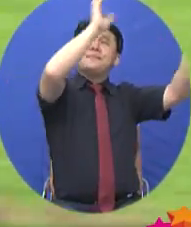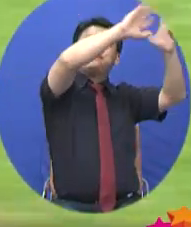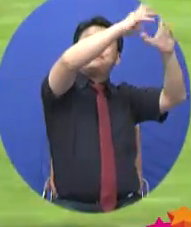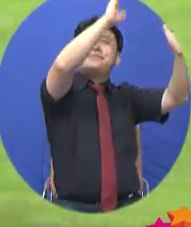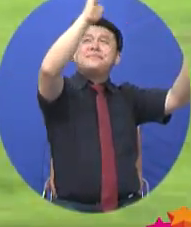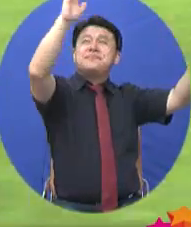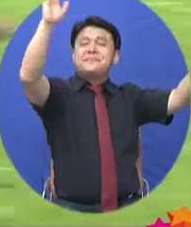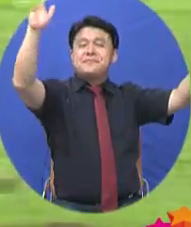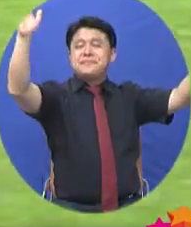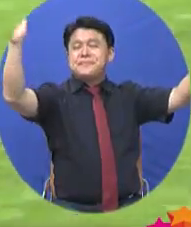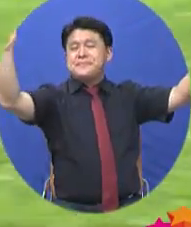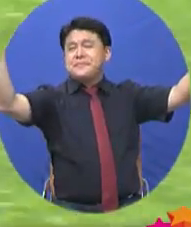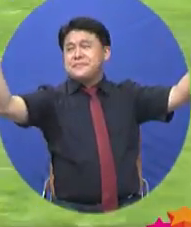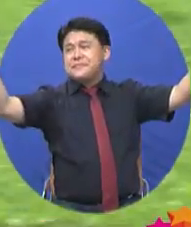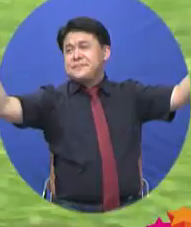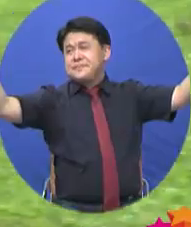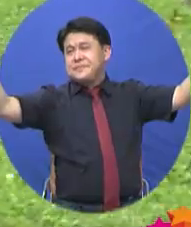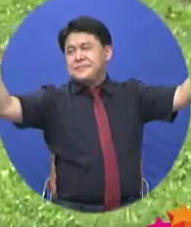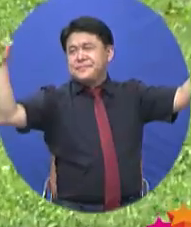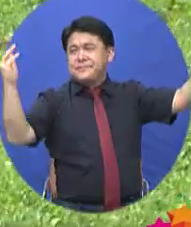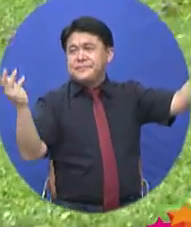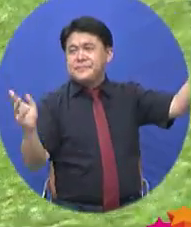부르더니